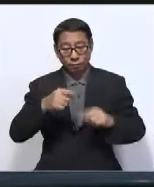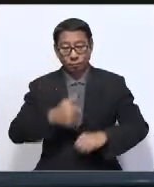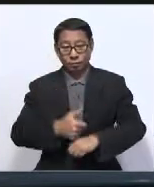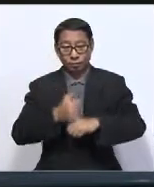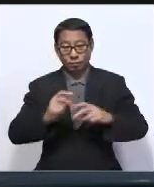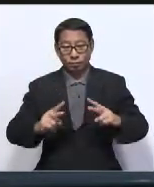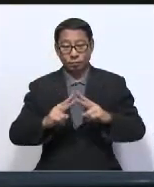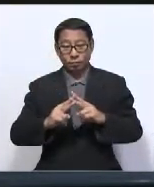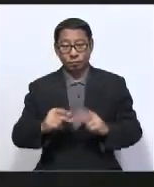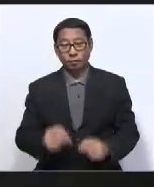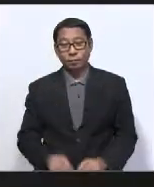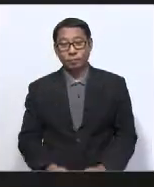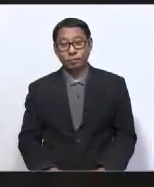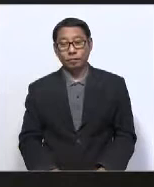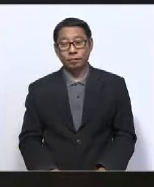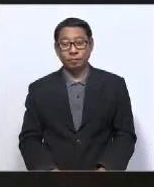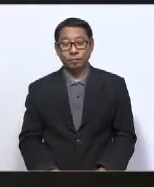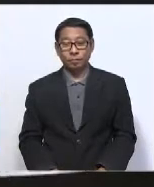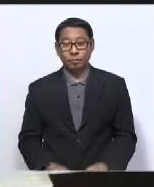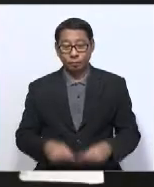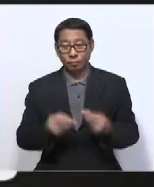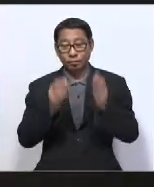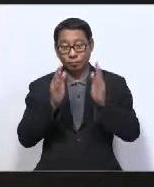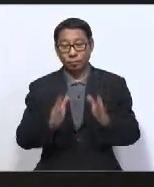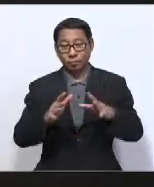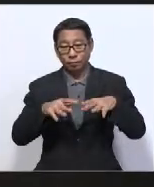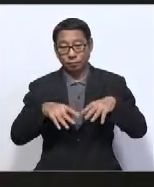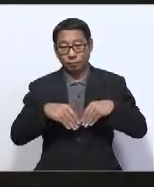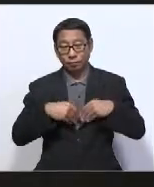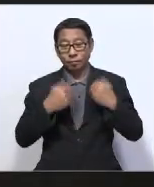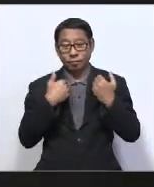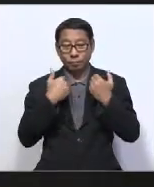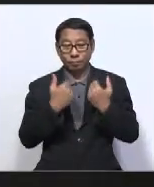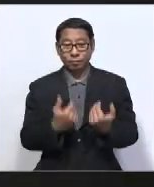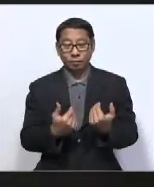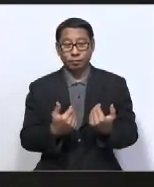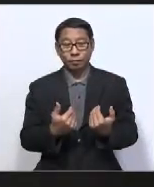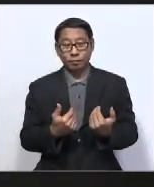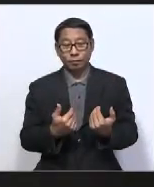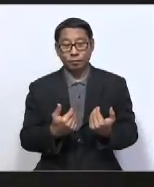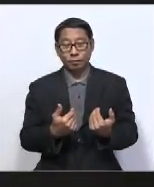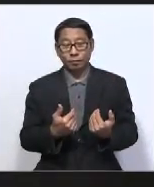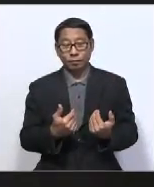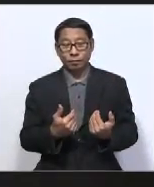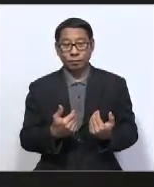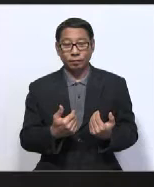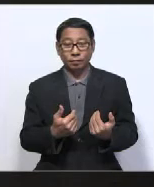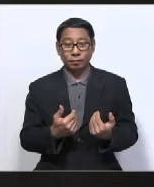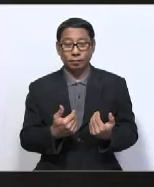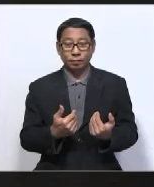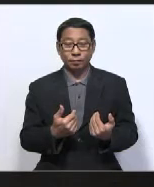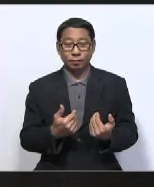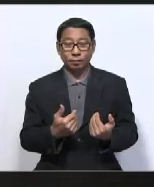านกันค่ะ ก็เลยจะให้ความมั่นใจกับทุกท่านนะครับที่ว่าบอกว่าเส